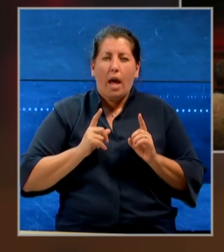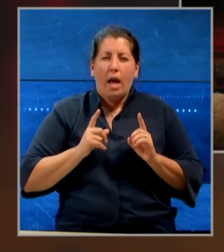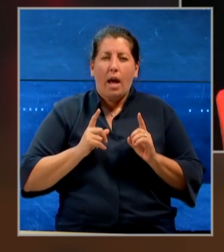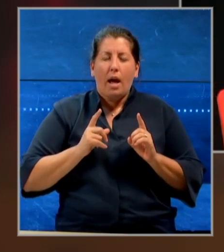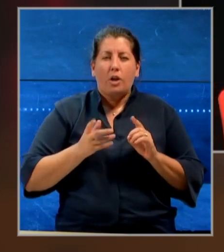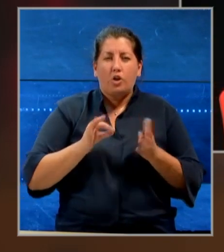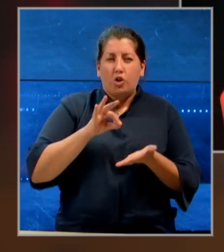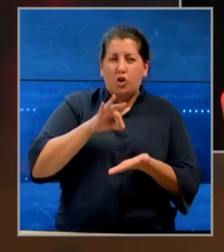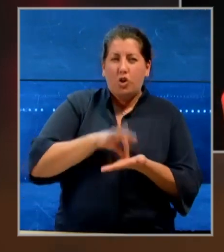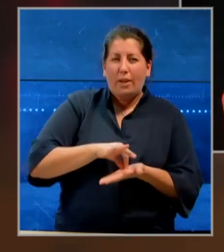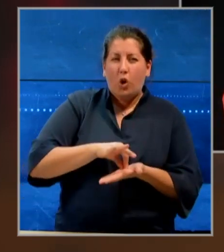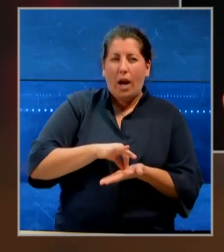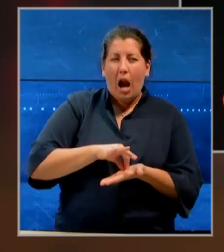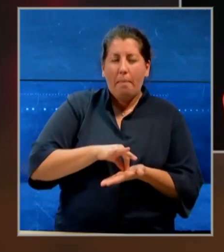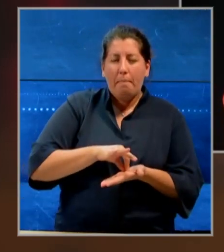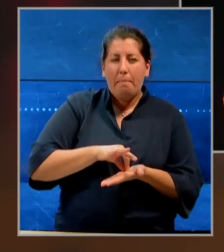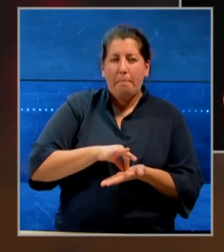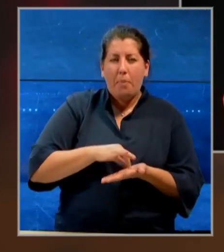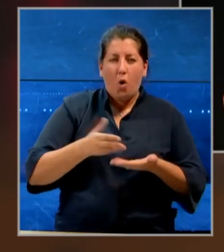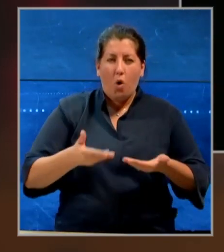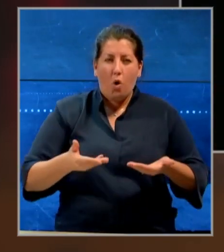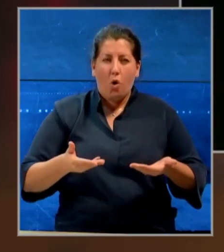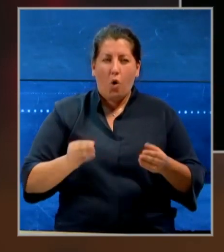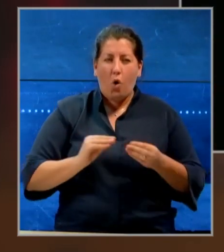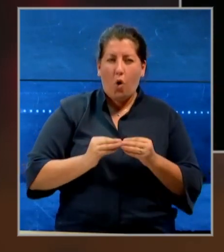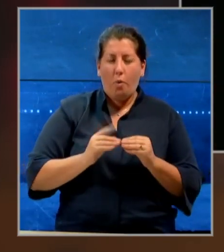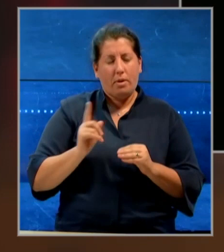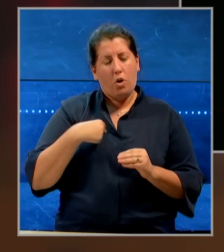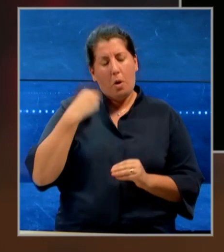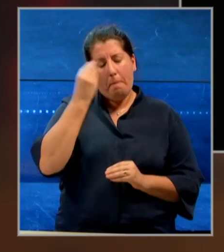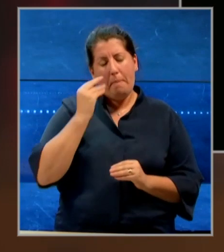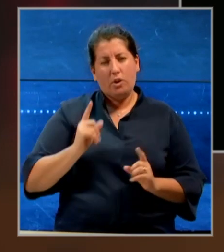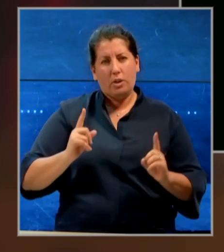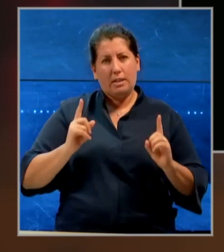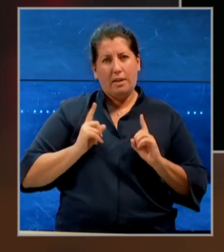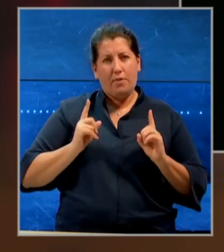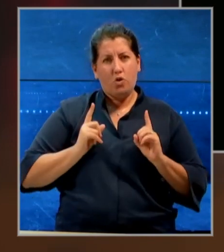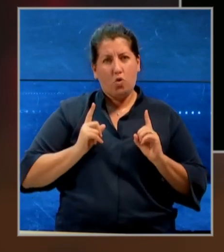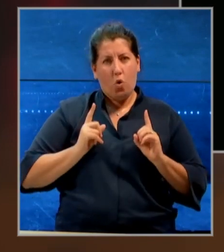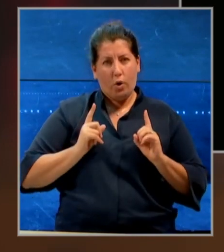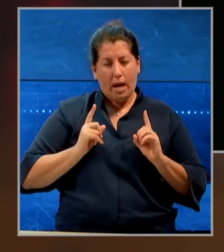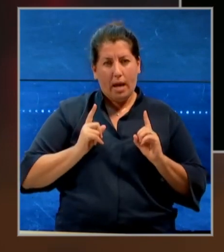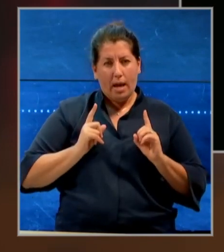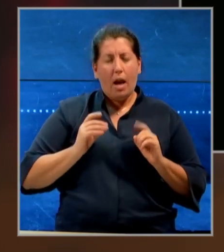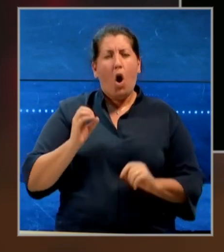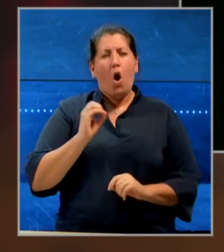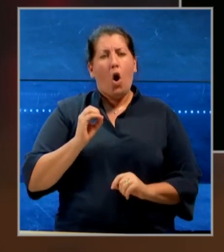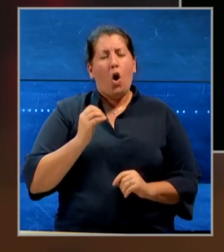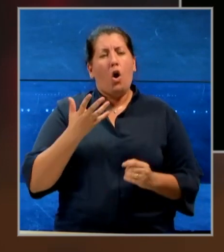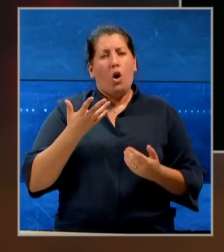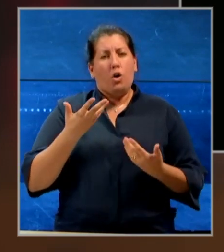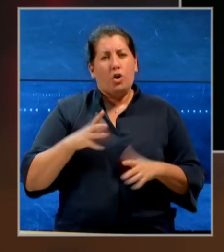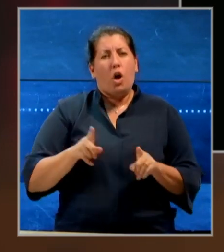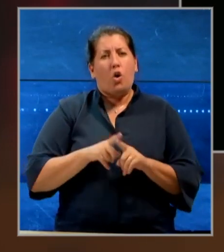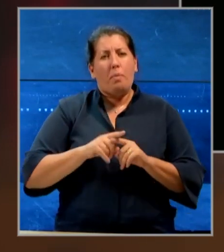difensore. Allora, io l'ho visto giocare, sono andato a vederlo più volte, parlavamo prima, giocava a Trento, gli hanno fatto fare anche il quinto, però secondo me non è niente.